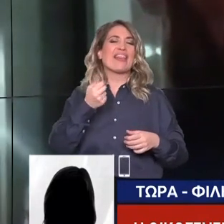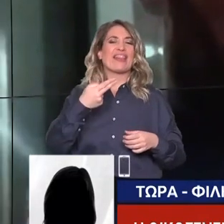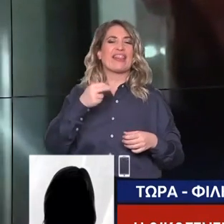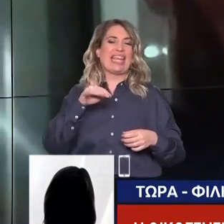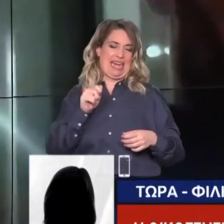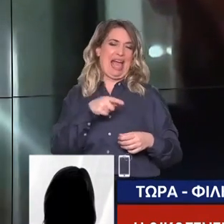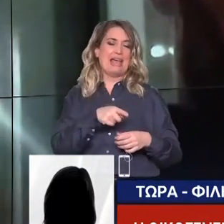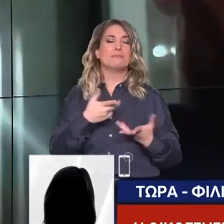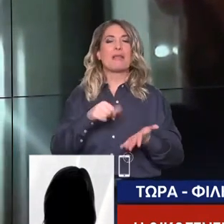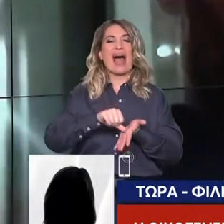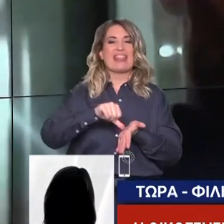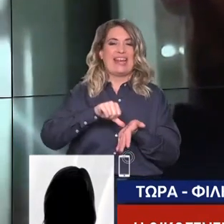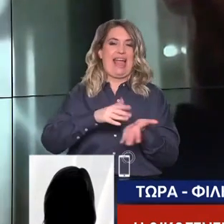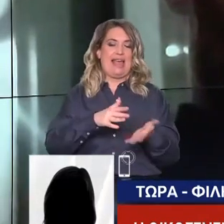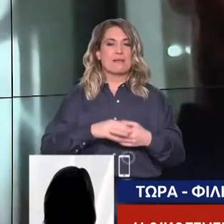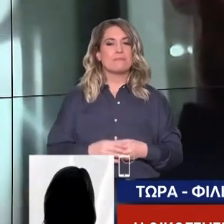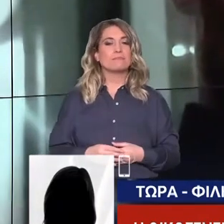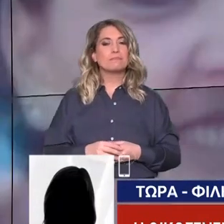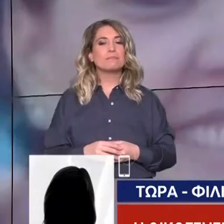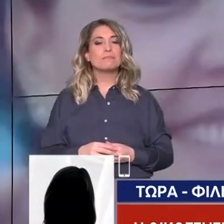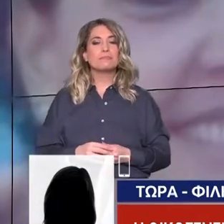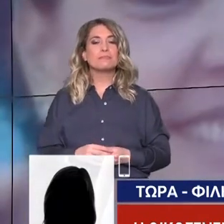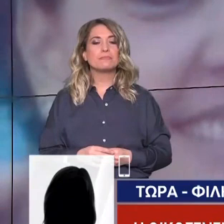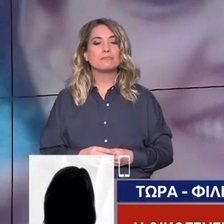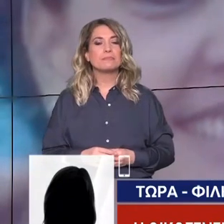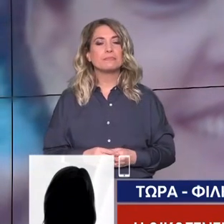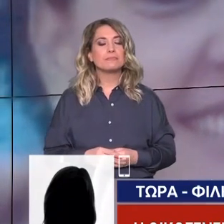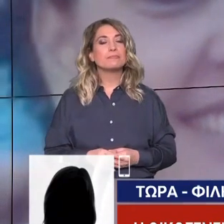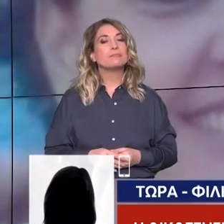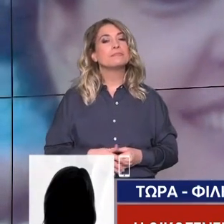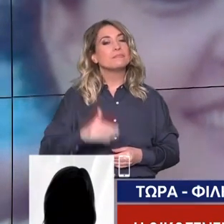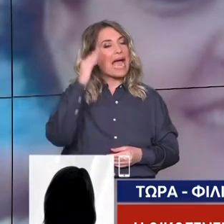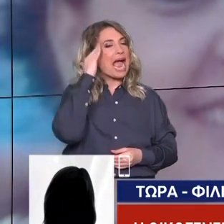έχει φτάσει σε αυτήν την κατάσταση. Καλησπέρα σας, κυρία Αθηνά.